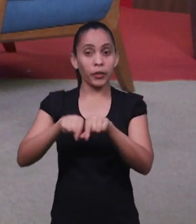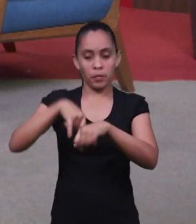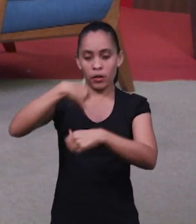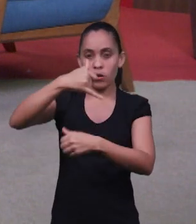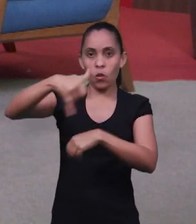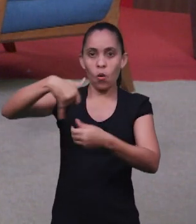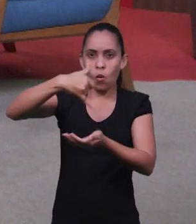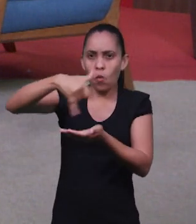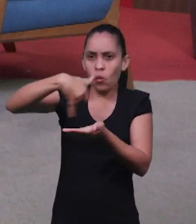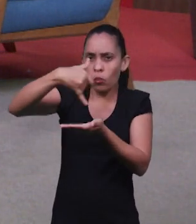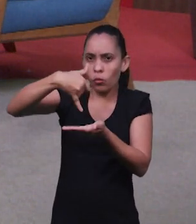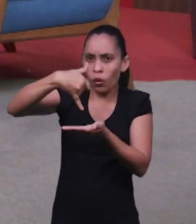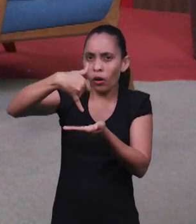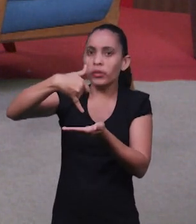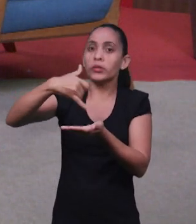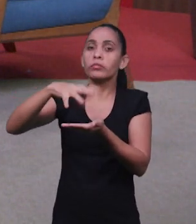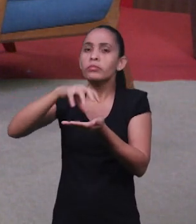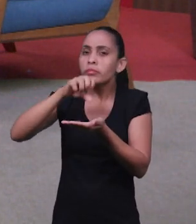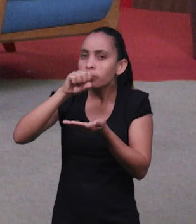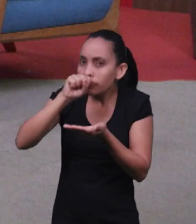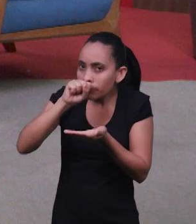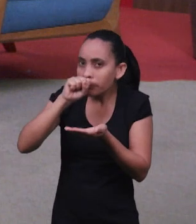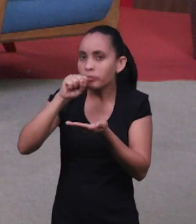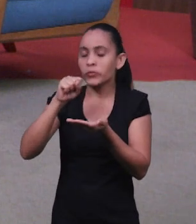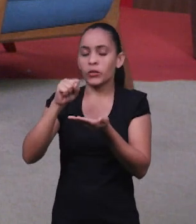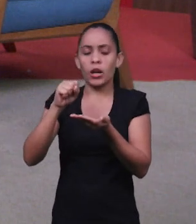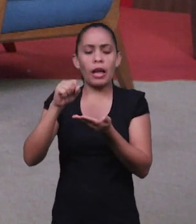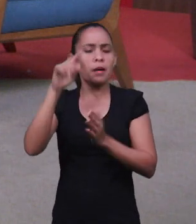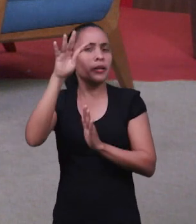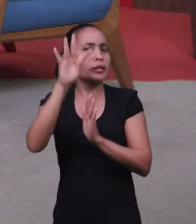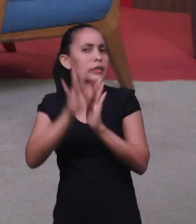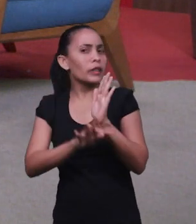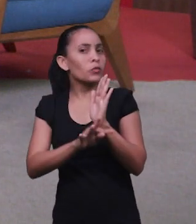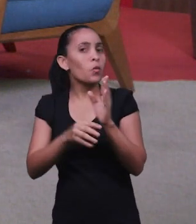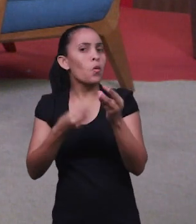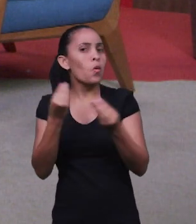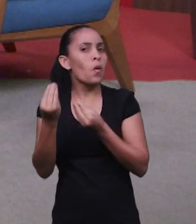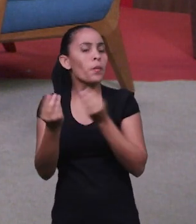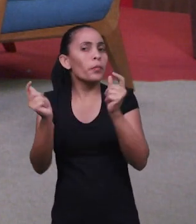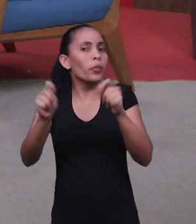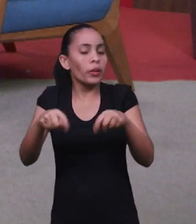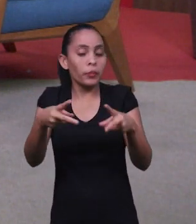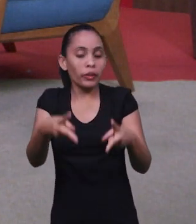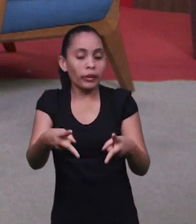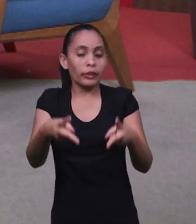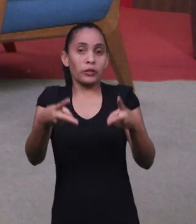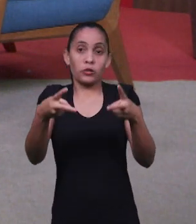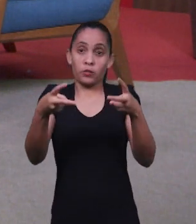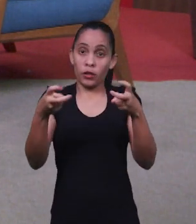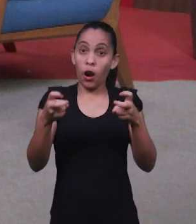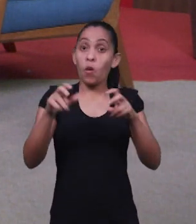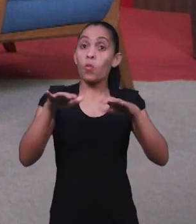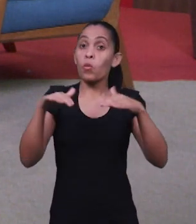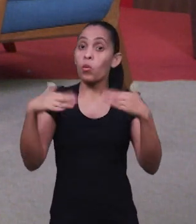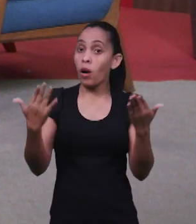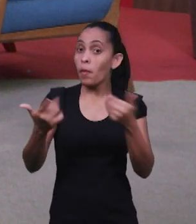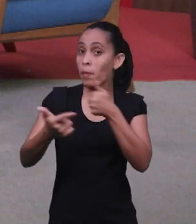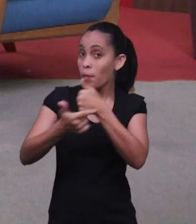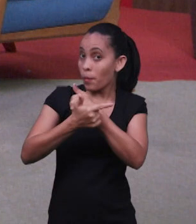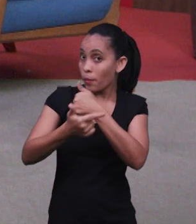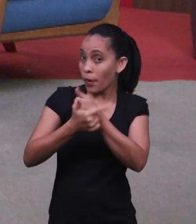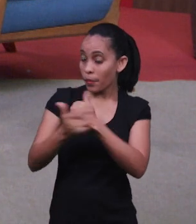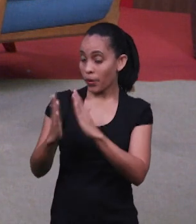À partir de ce texte, comment nous pouvons identifier la mission de l'Église? C'est quoi cette mission? Quel est le rôle de